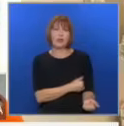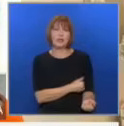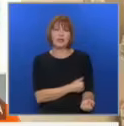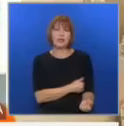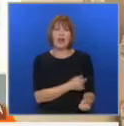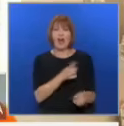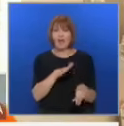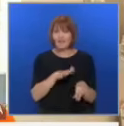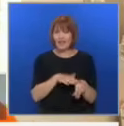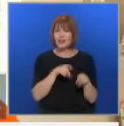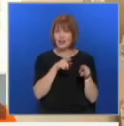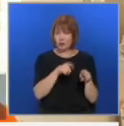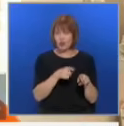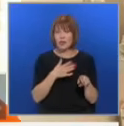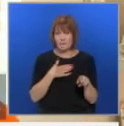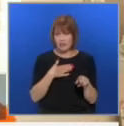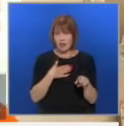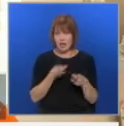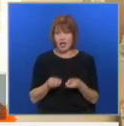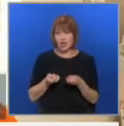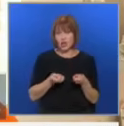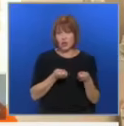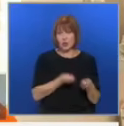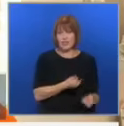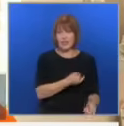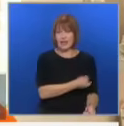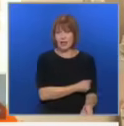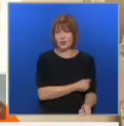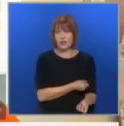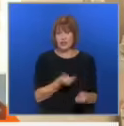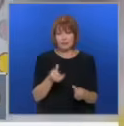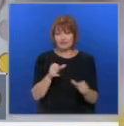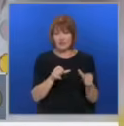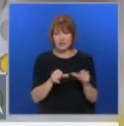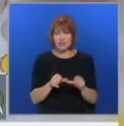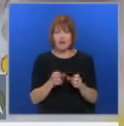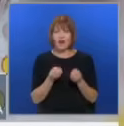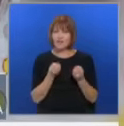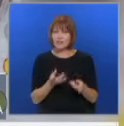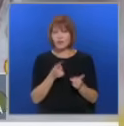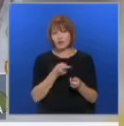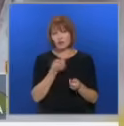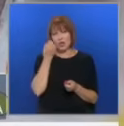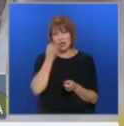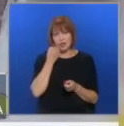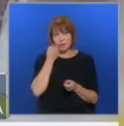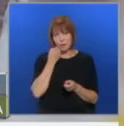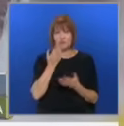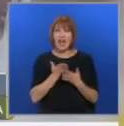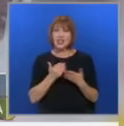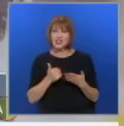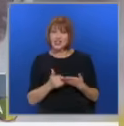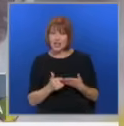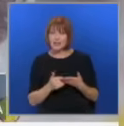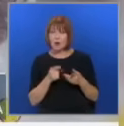притежава или е носил наркотични вещества, говори, че е възможно да е употребявал такива. Част от